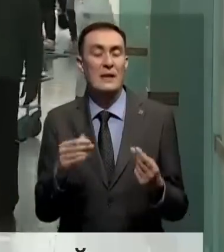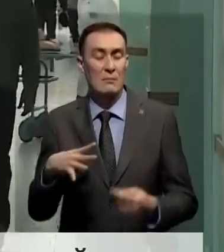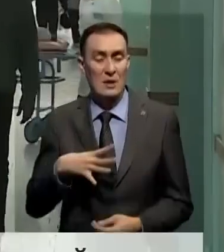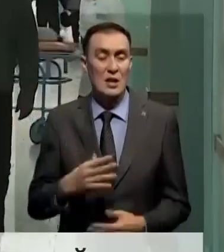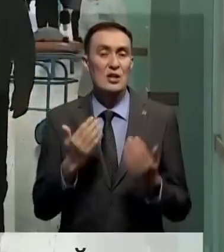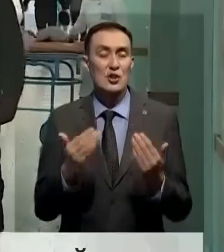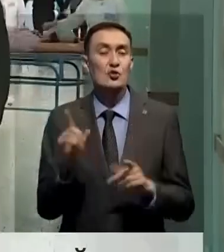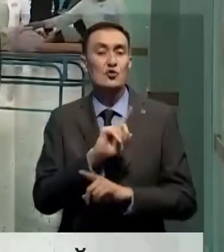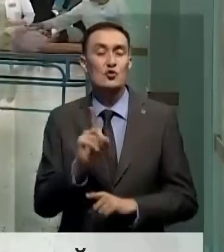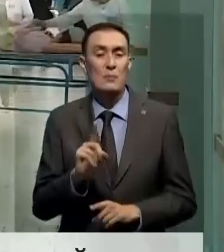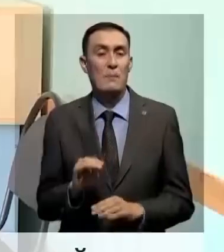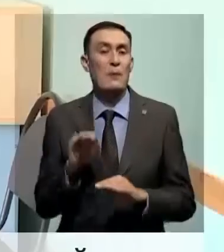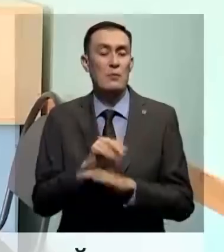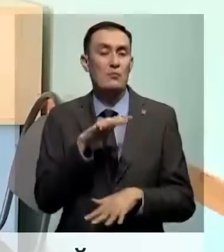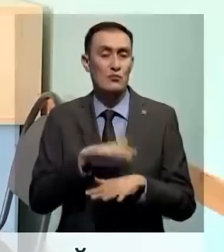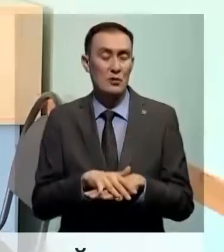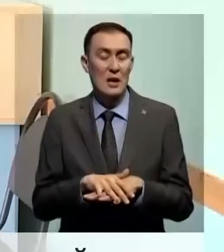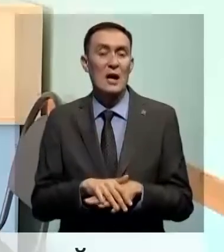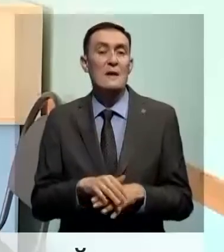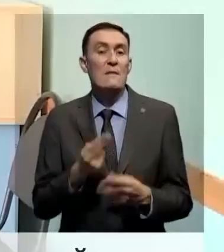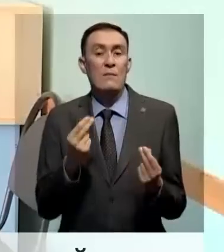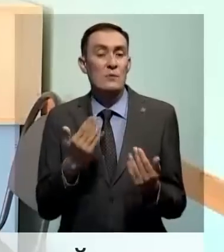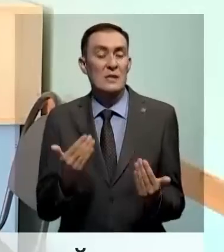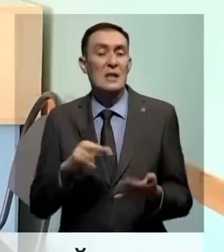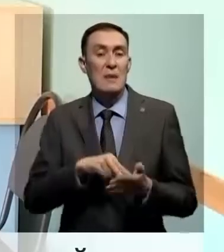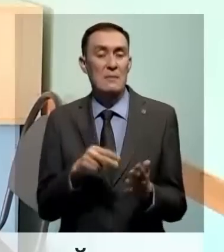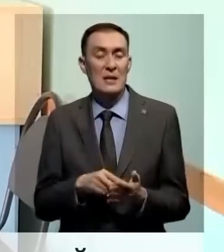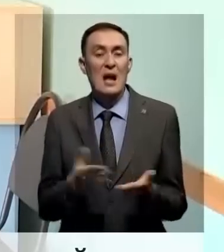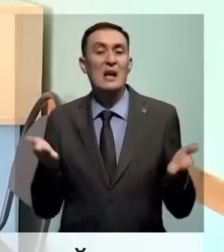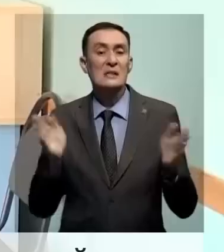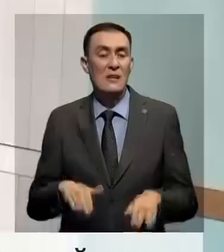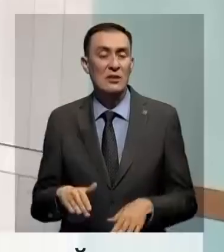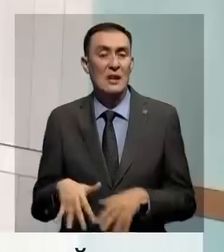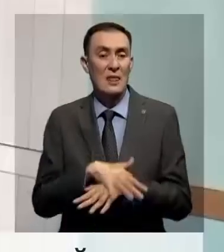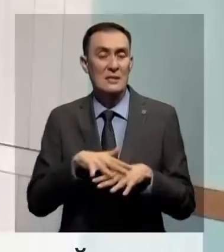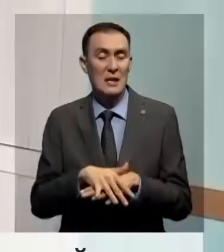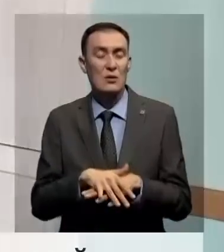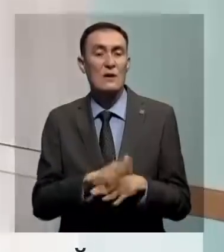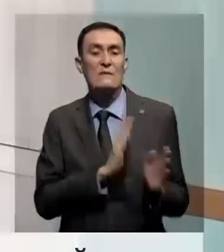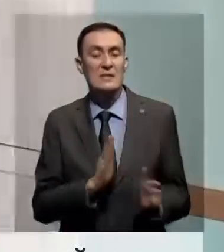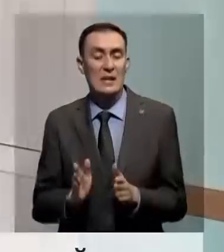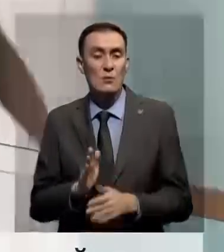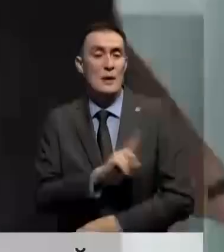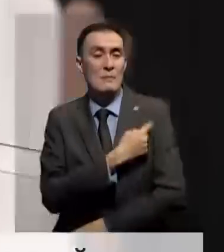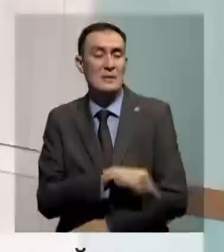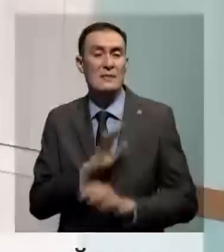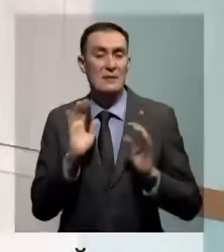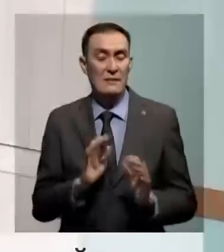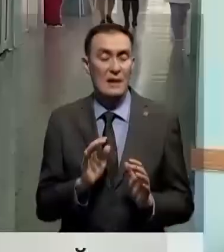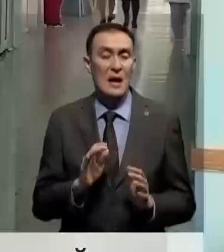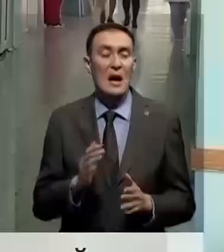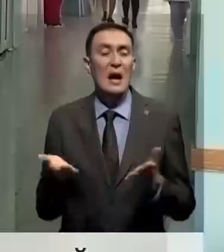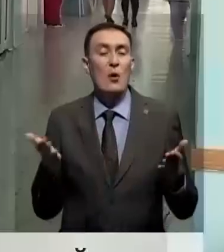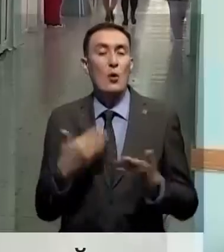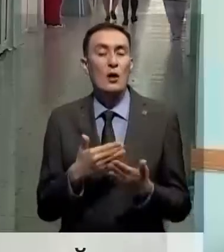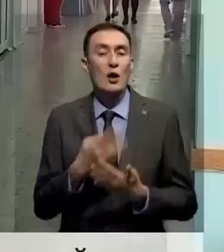И сейчас, чтобы пополнить бюджет фонда, в профильном ведомстве намерены вовлечь оставшееся население в систему медстрахования. Неохваченных ею